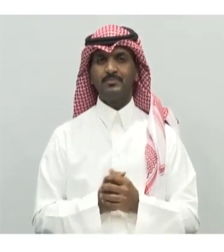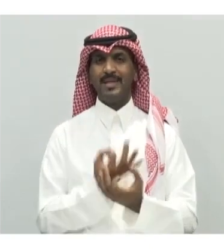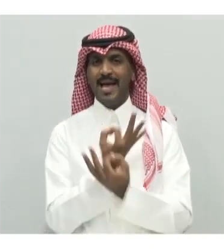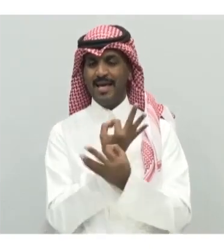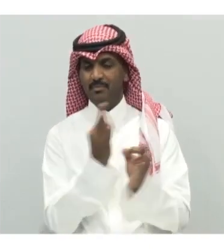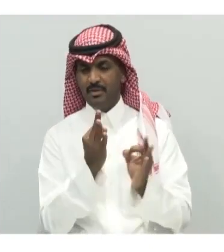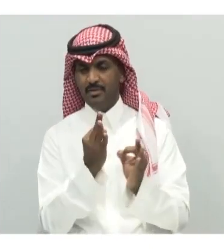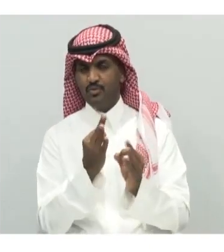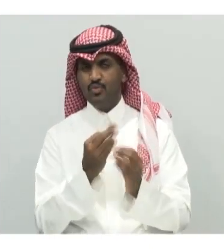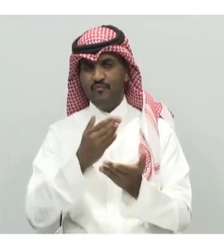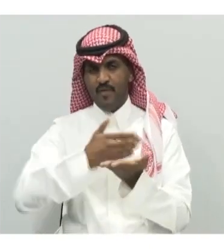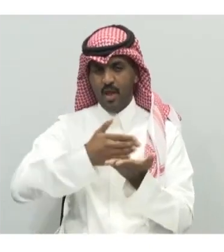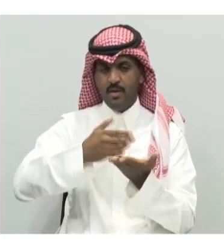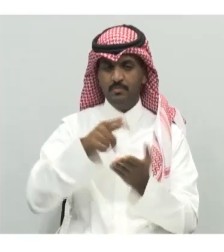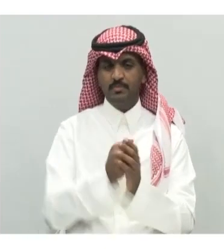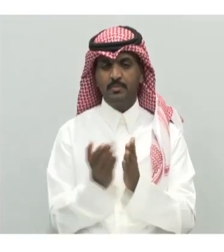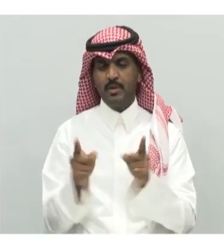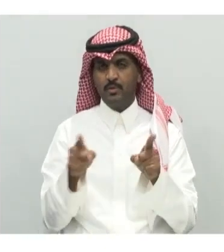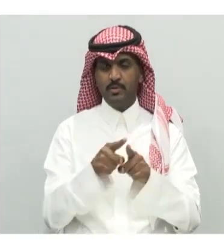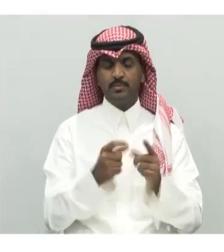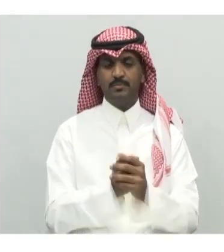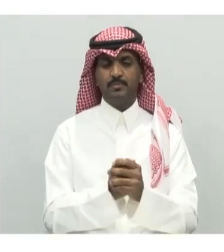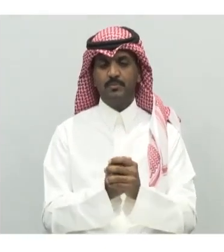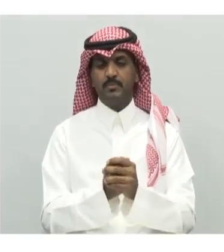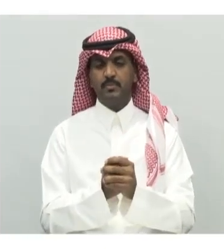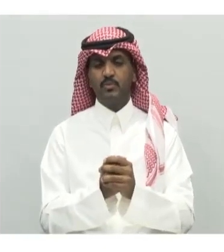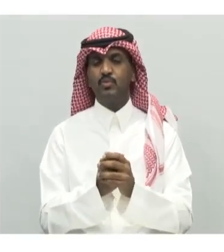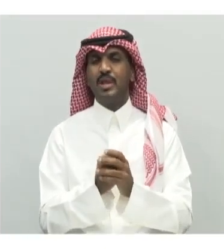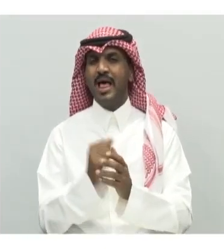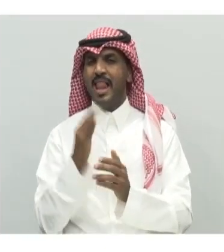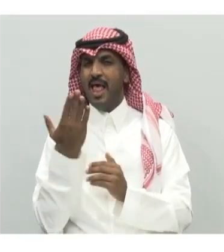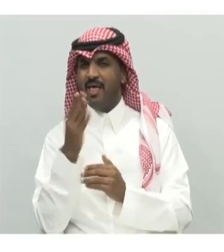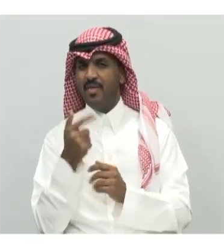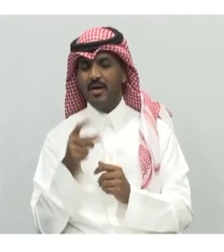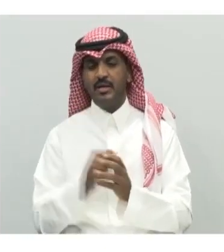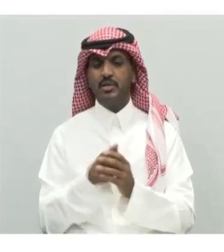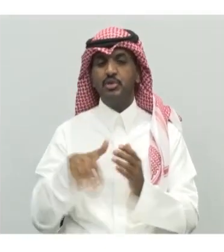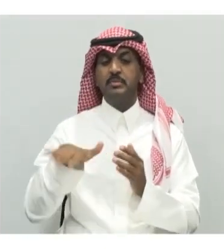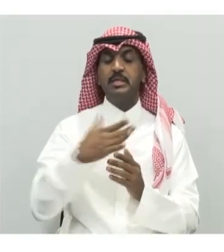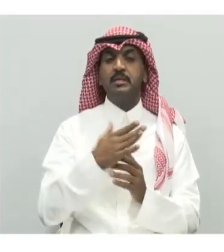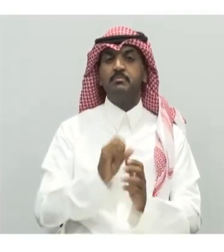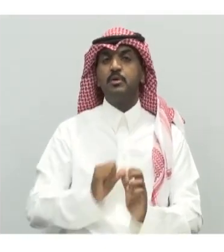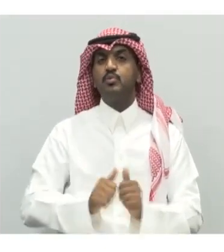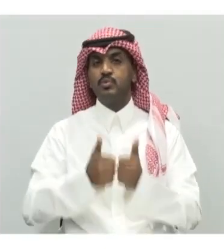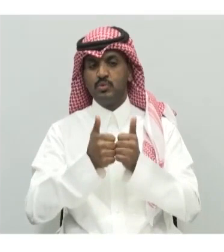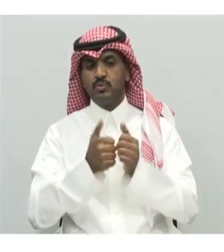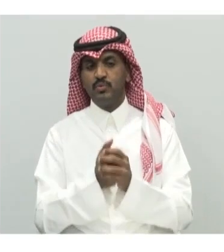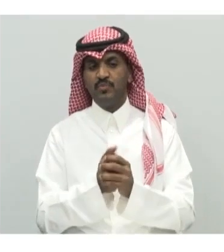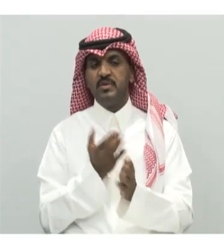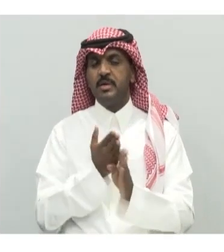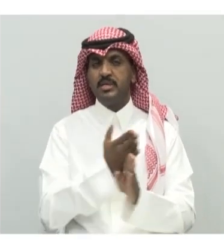اكمل الفراغات التاليه بما يناسبها الحضاره هي جميع ما ينجزه فراغ في